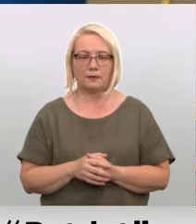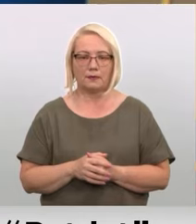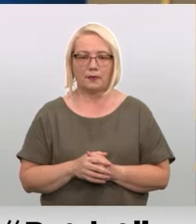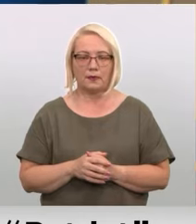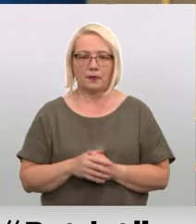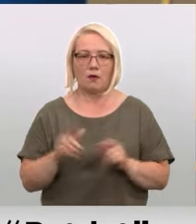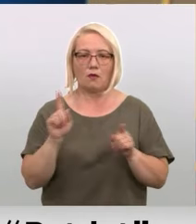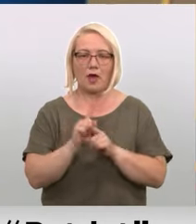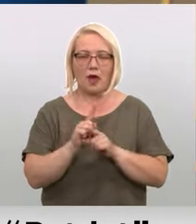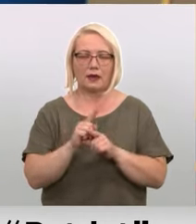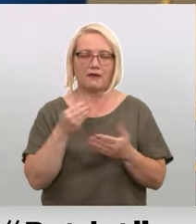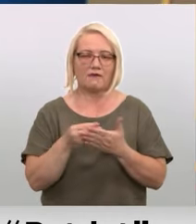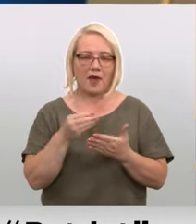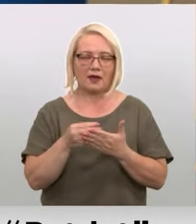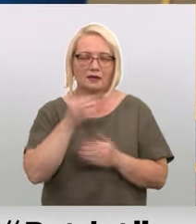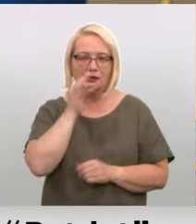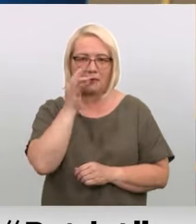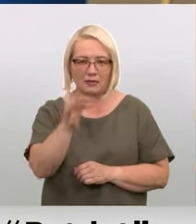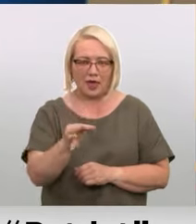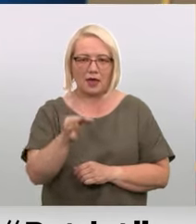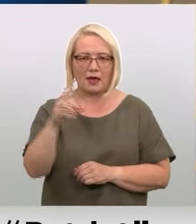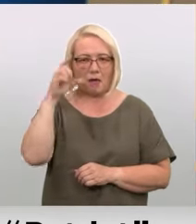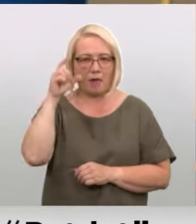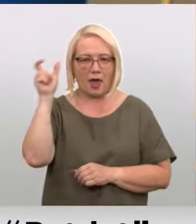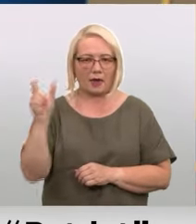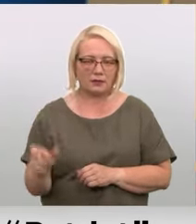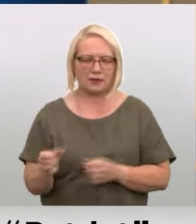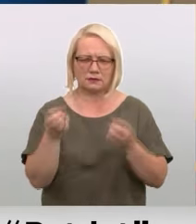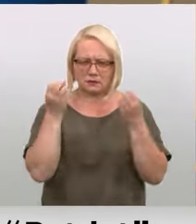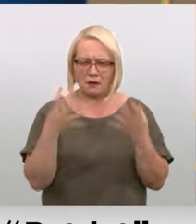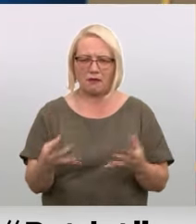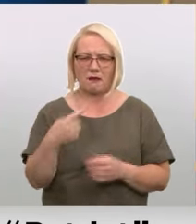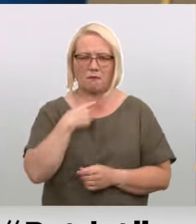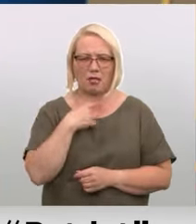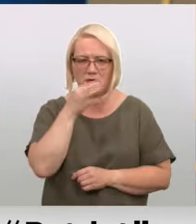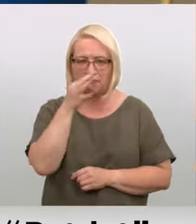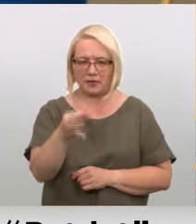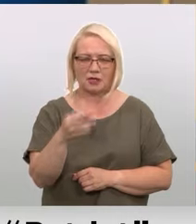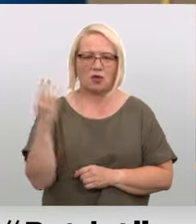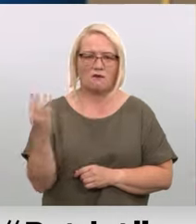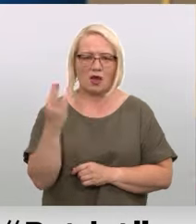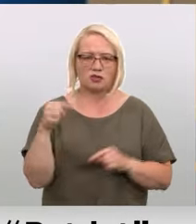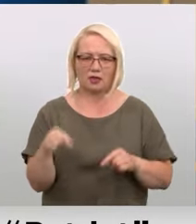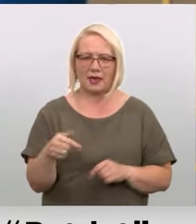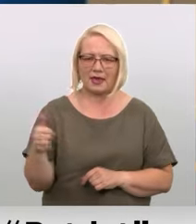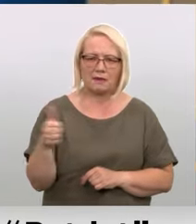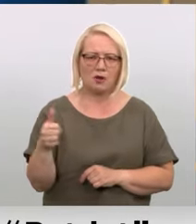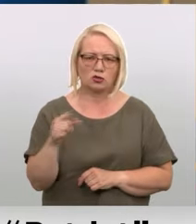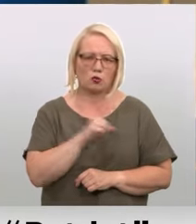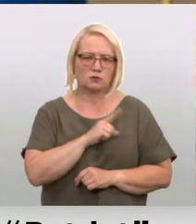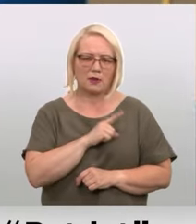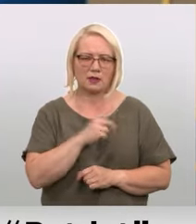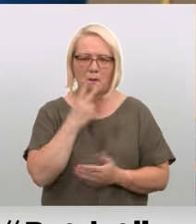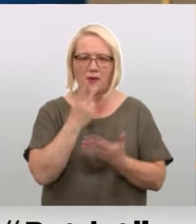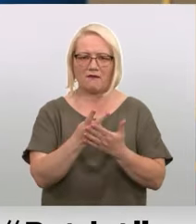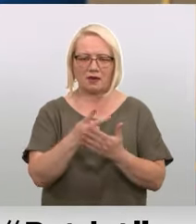Un vērts ir pieminēt, ka Baidens runāja tiešām spēcīgā, skaidrā balsī, jo te Vašingtonā ir īpaša uzmanība pievērsta